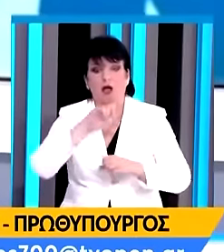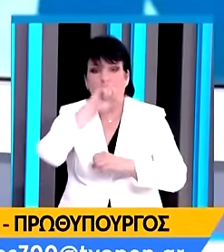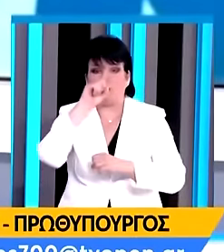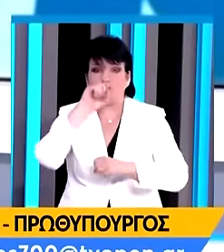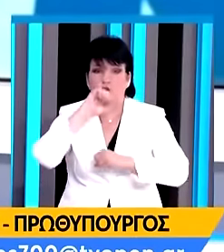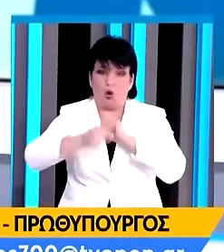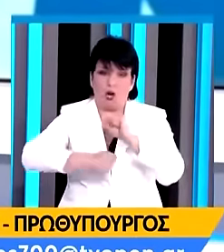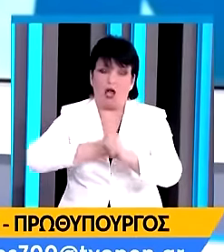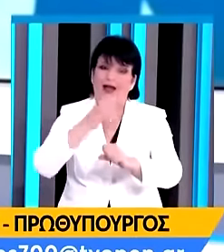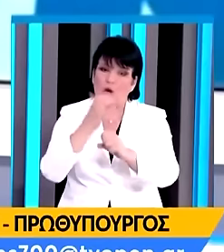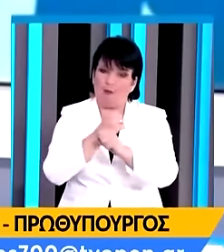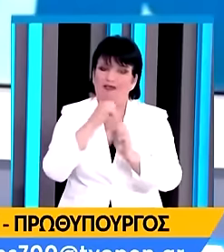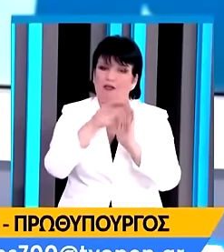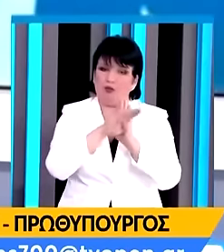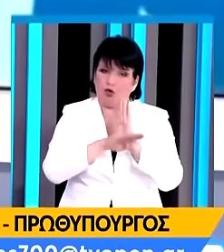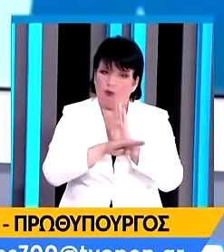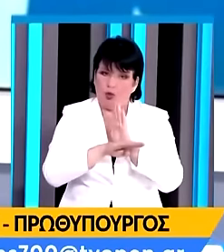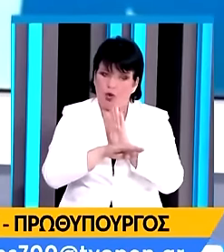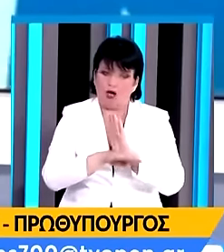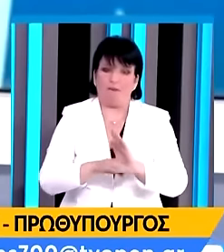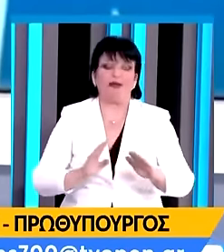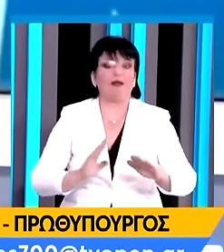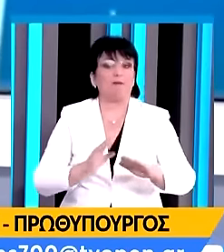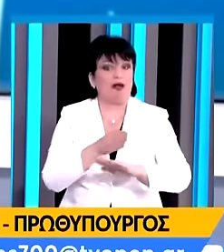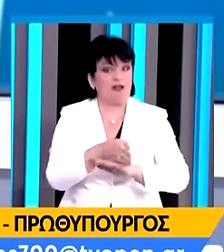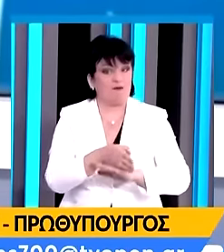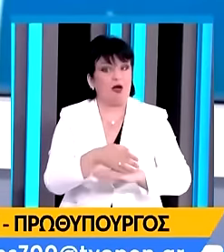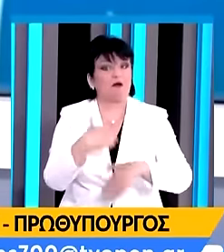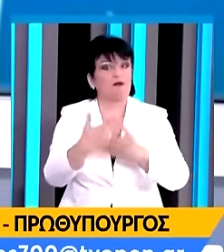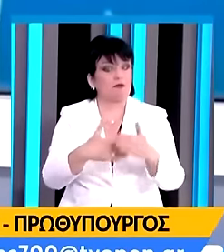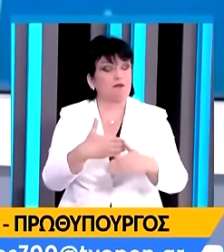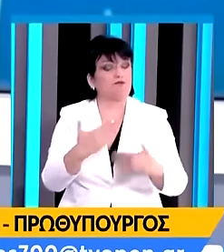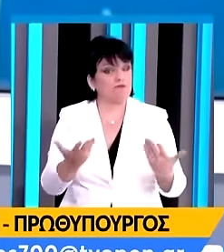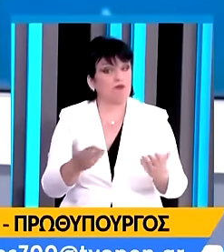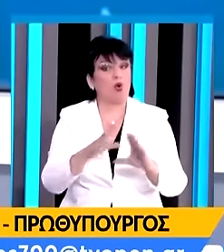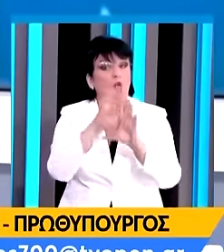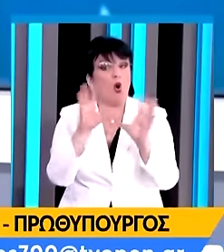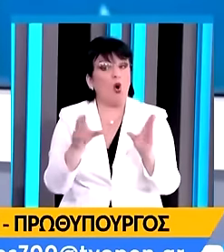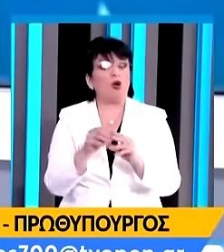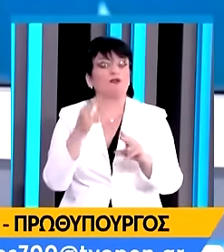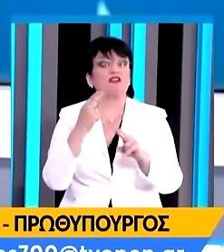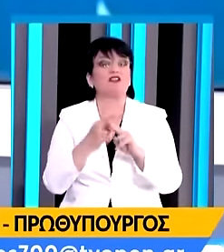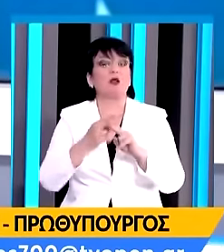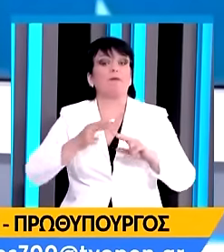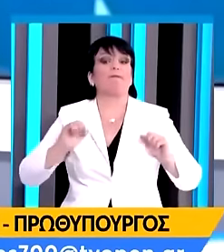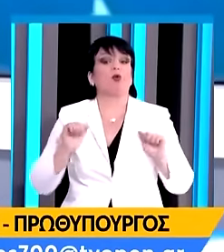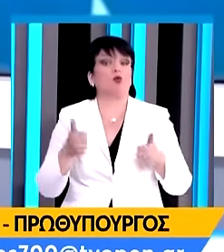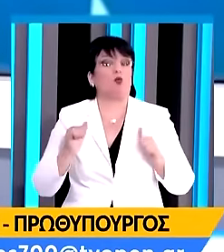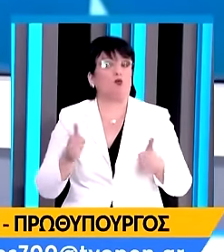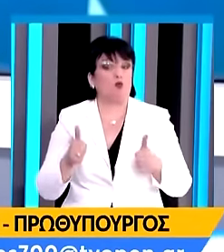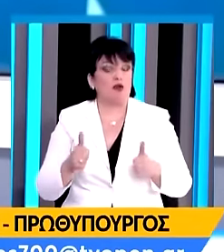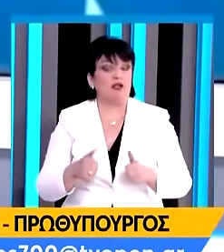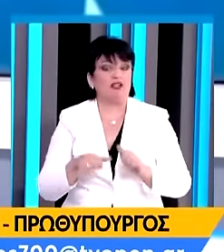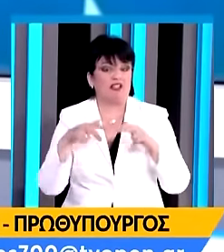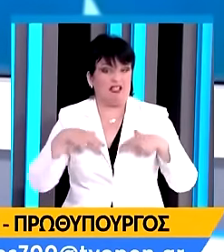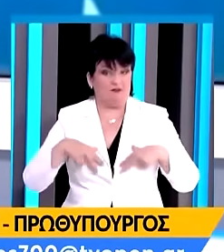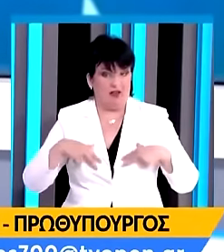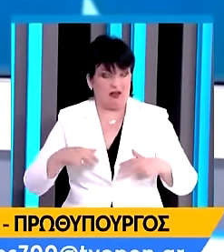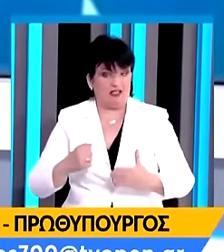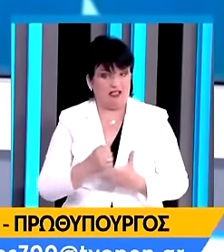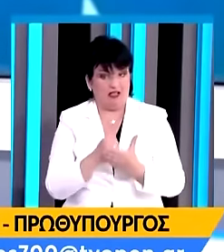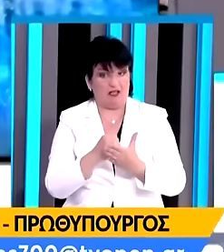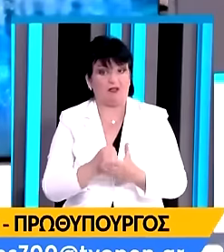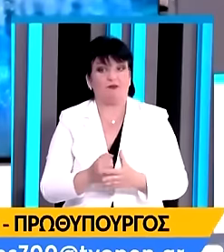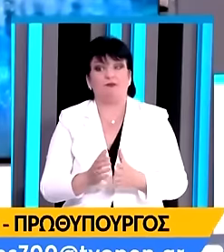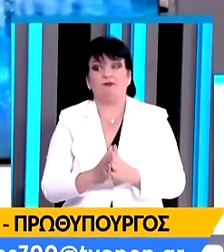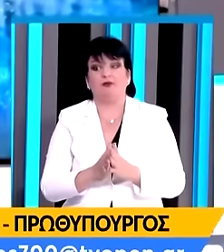δυσκολίες υλοποίησης και γι' αυτό και κάναμε ουσιαστικές παρεμβάσεις για να τρέξει το πρόγραμμα. Όλες αυτές είναι σημαντικές πρωτοβουλίες που ενισχύουν τη θέση της Ελλάδας. Λοιπόν,